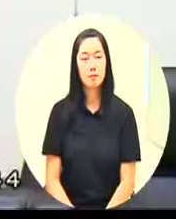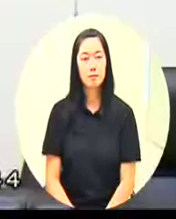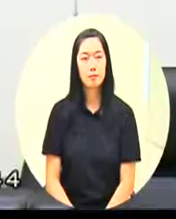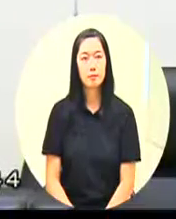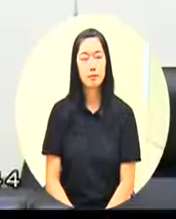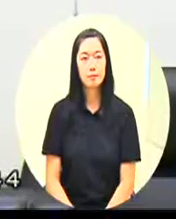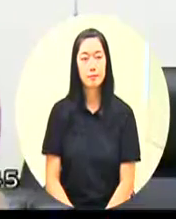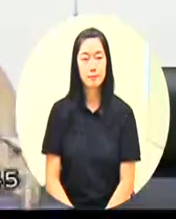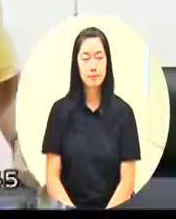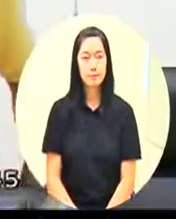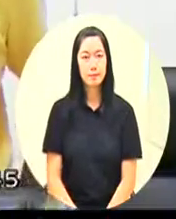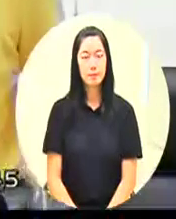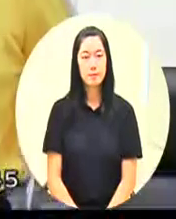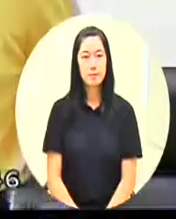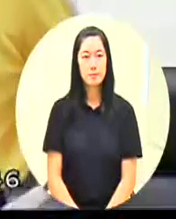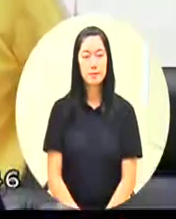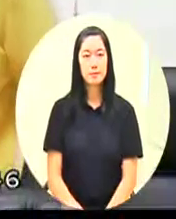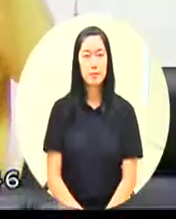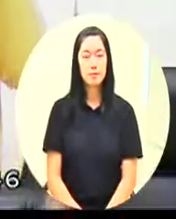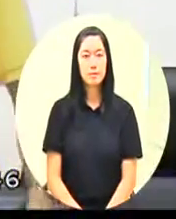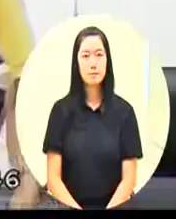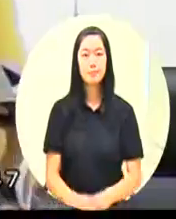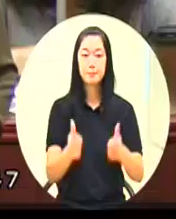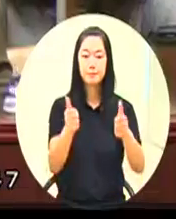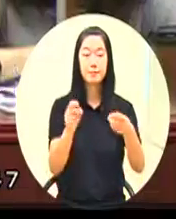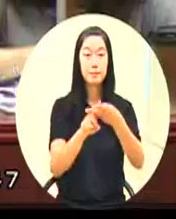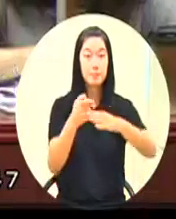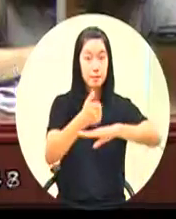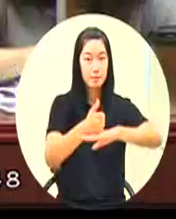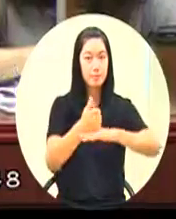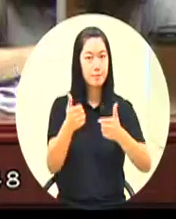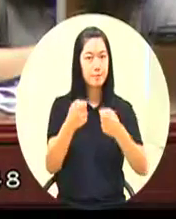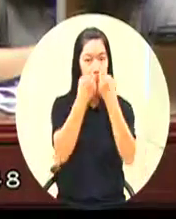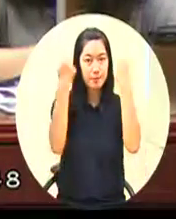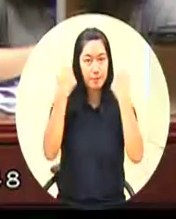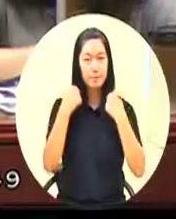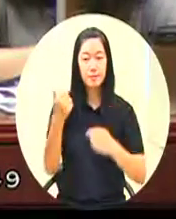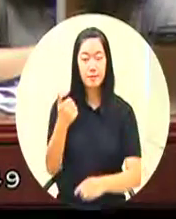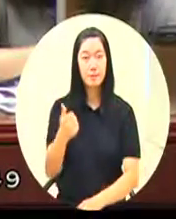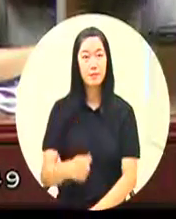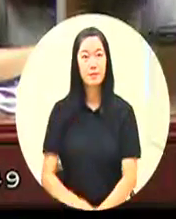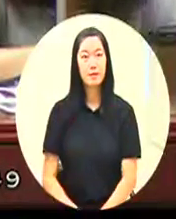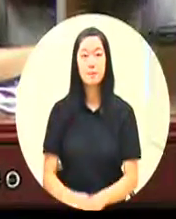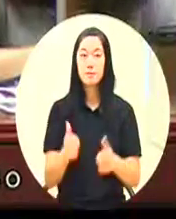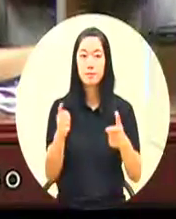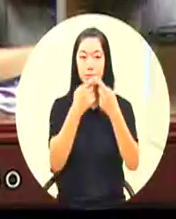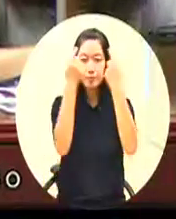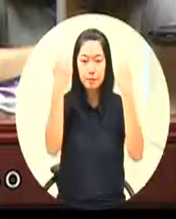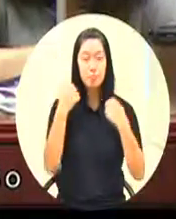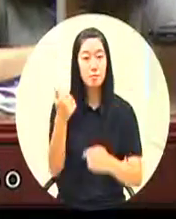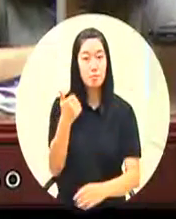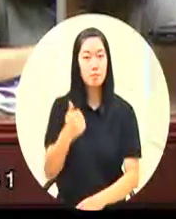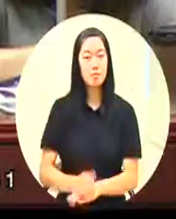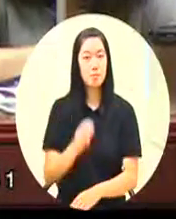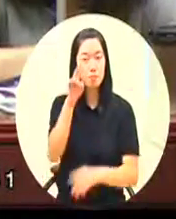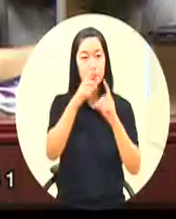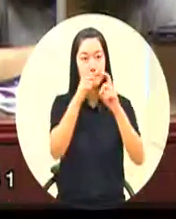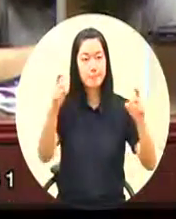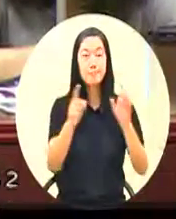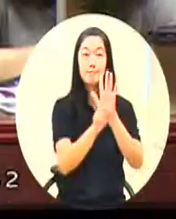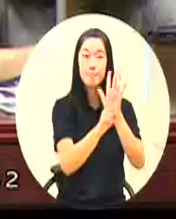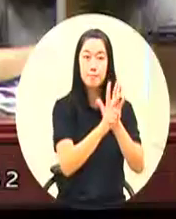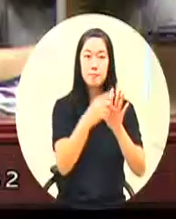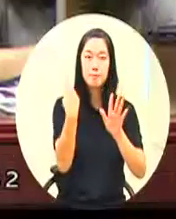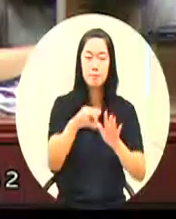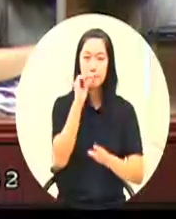来，局长请回答。 好，谢谢主席，谢谢周议员。也谢谢周议员在我们建成演出的时候，有特